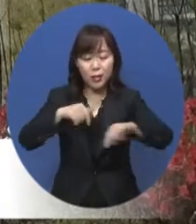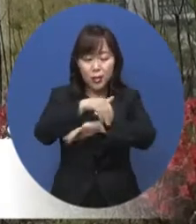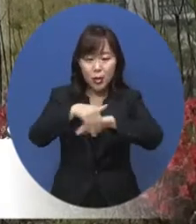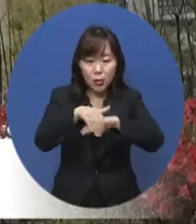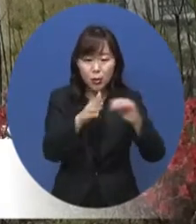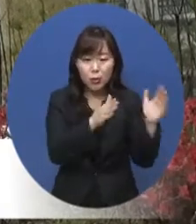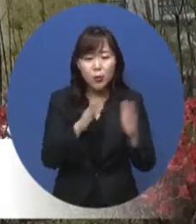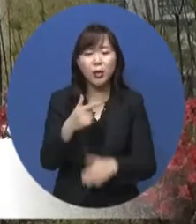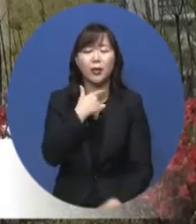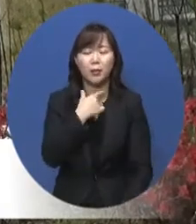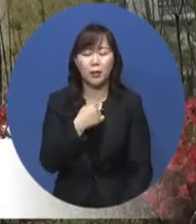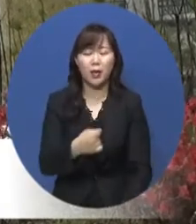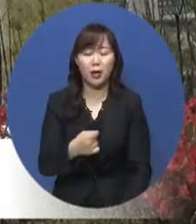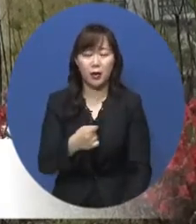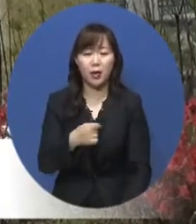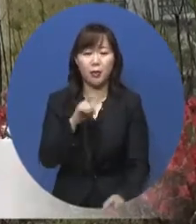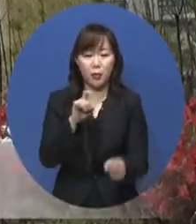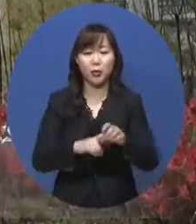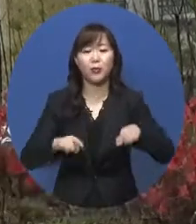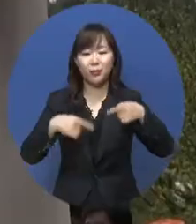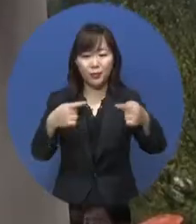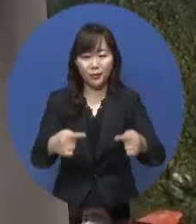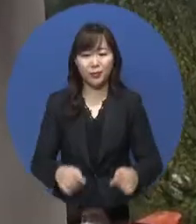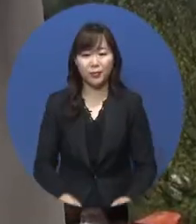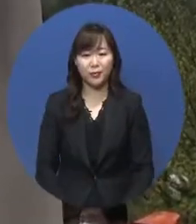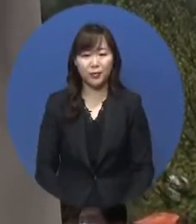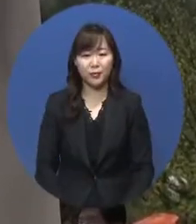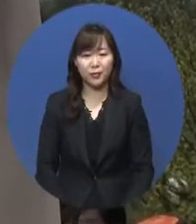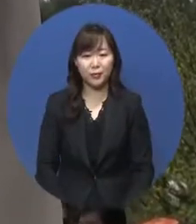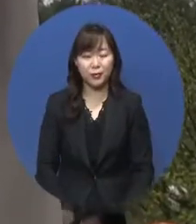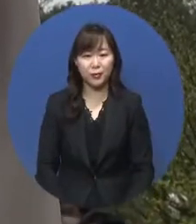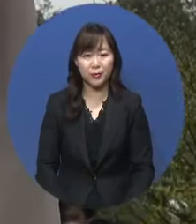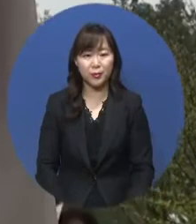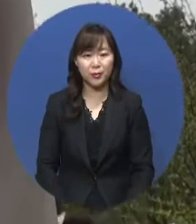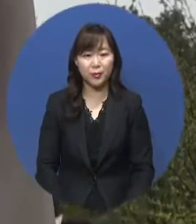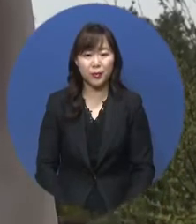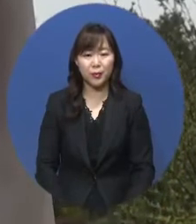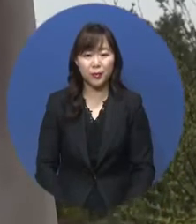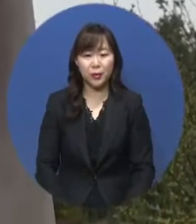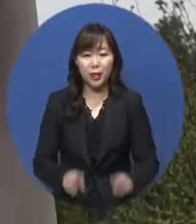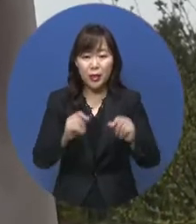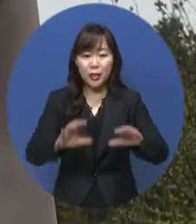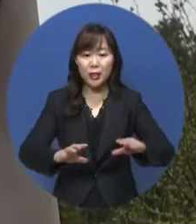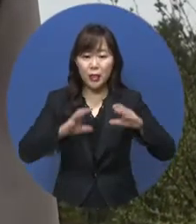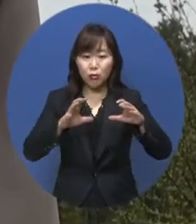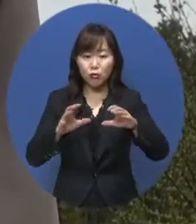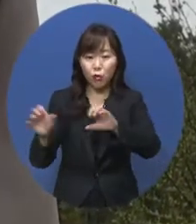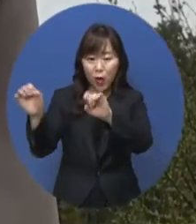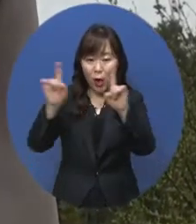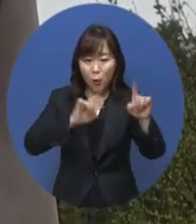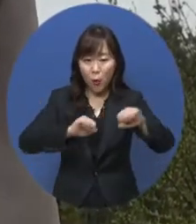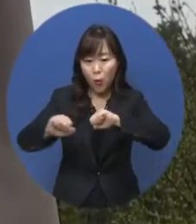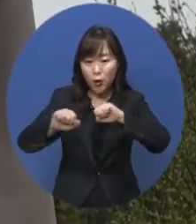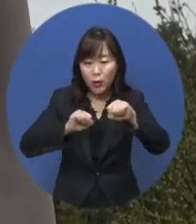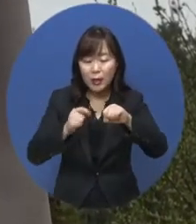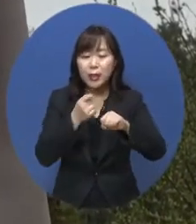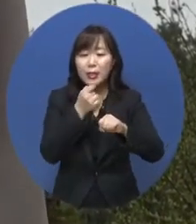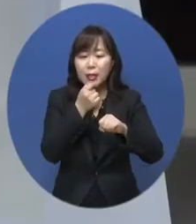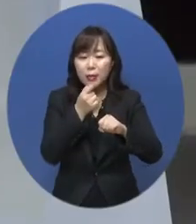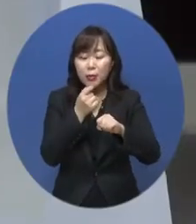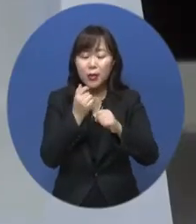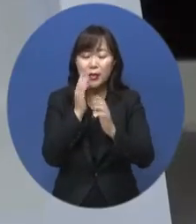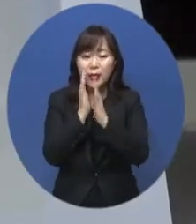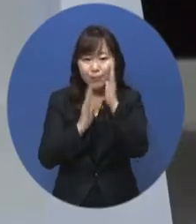정책을 펼쳐주셨으면 하는 마음에서 나왔거든요. 한편 지구회복 운동의 일환인 식물 키우기